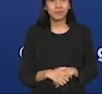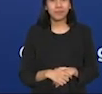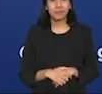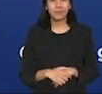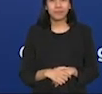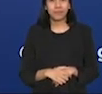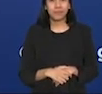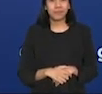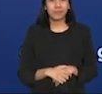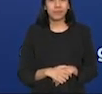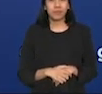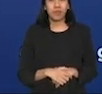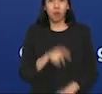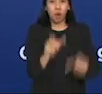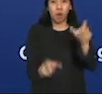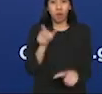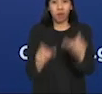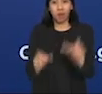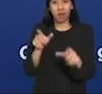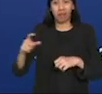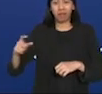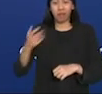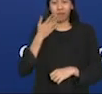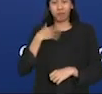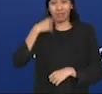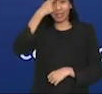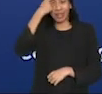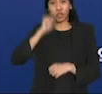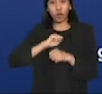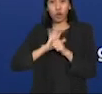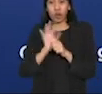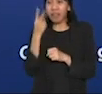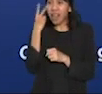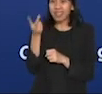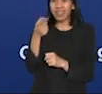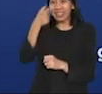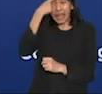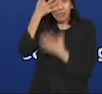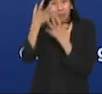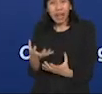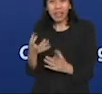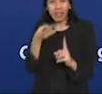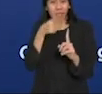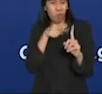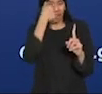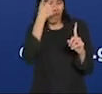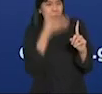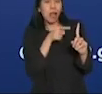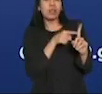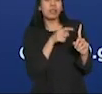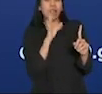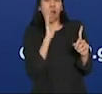bahwa tidak seluruhnya orang yang membawa virus ini jatuh dalam kondisi sakit yang berat jatuh dalam kondisi sakit yang